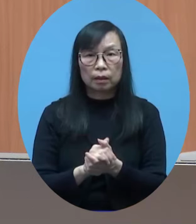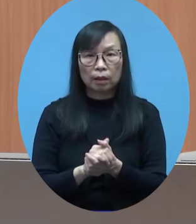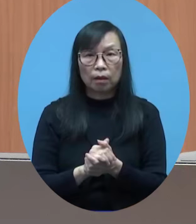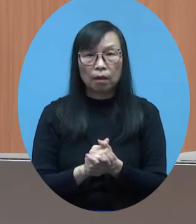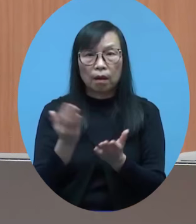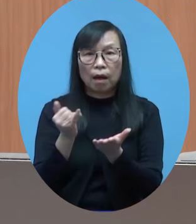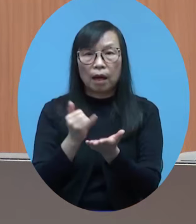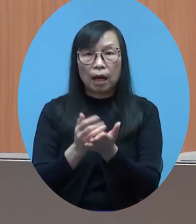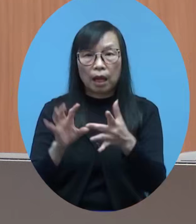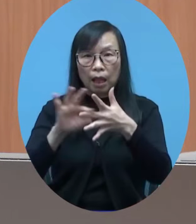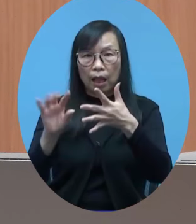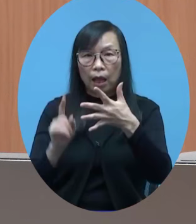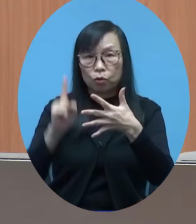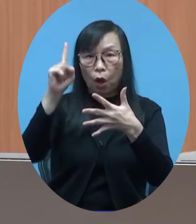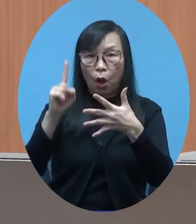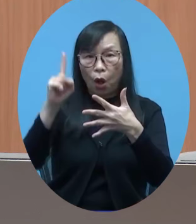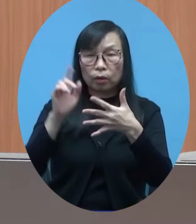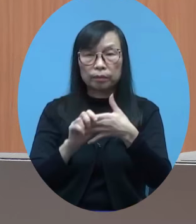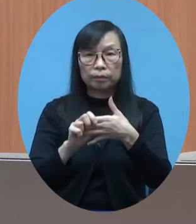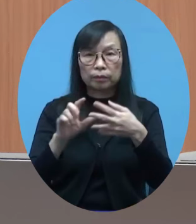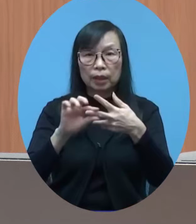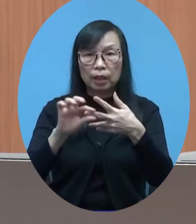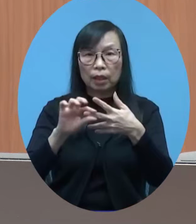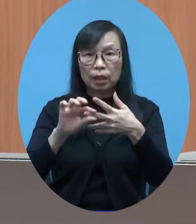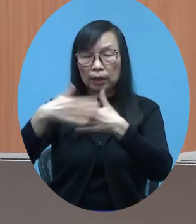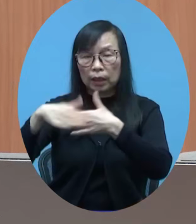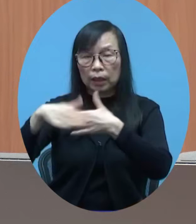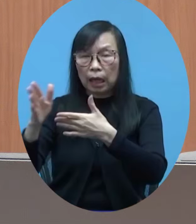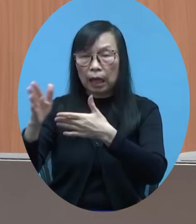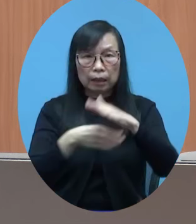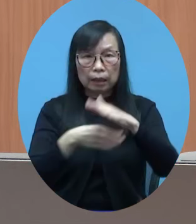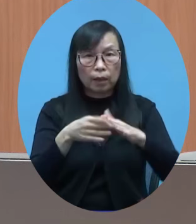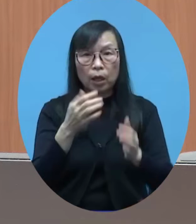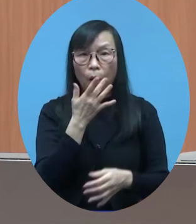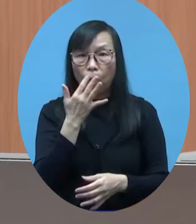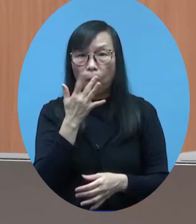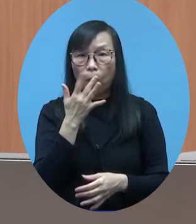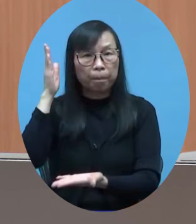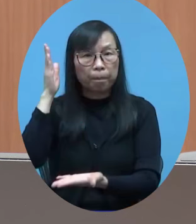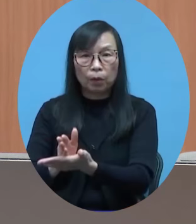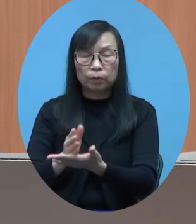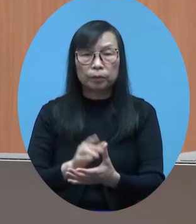在樓上，但是咧就係唔係即係唔同嗰三個單位一個 number 嘅，係唔同 number 嘅。